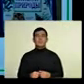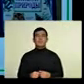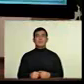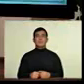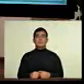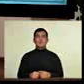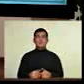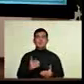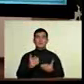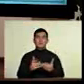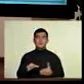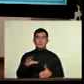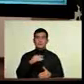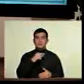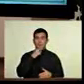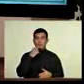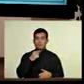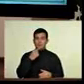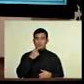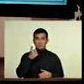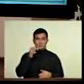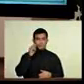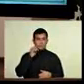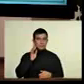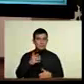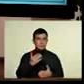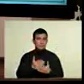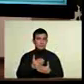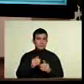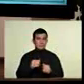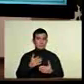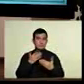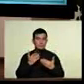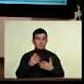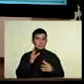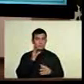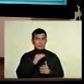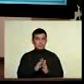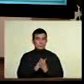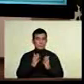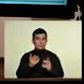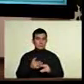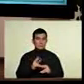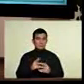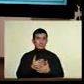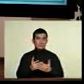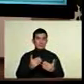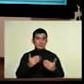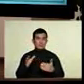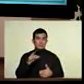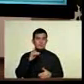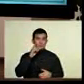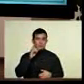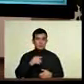Если вы будете хорошо знать русский алфавит, сможете читать энциклопедии, а в энциклопедиях вы узнаете